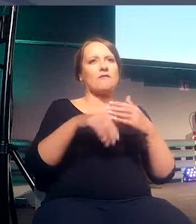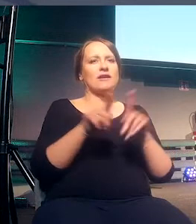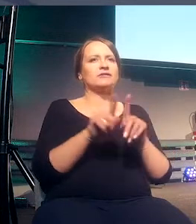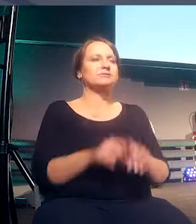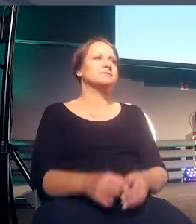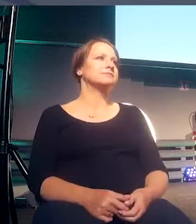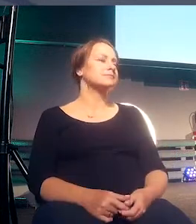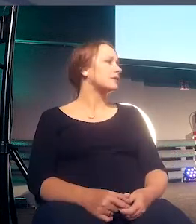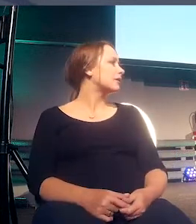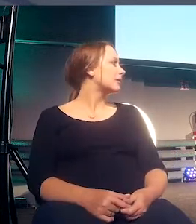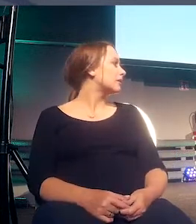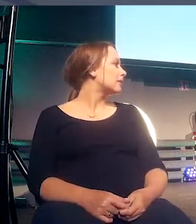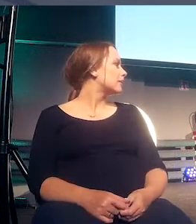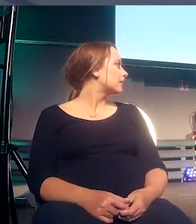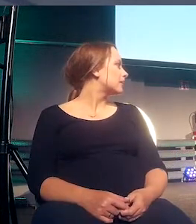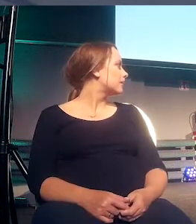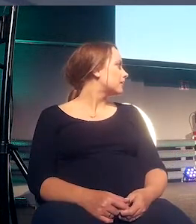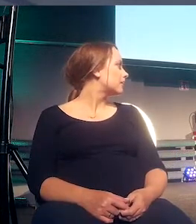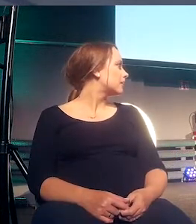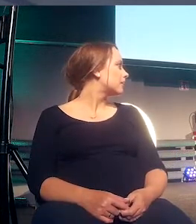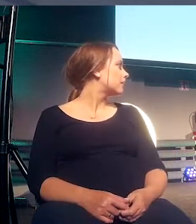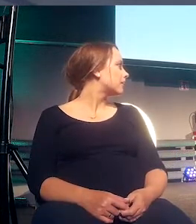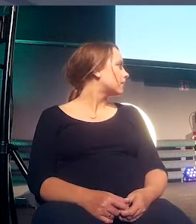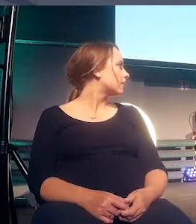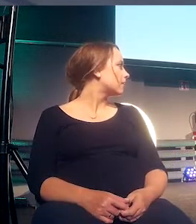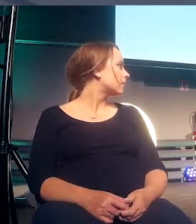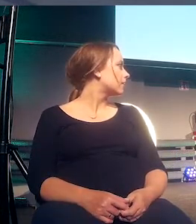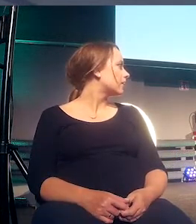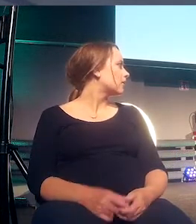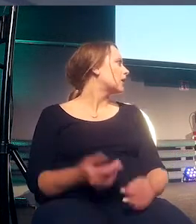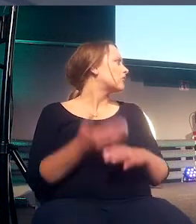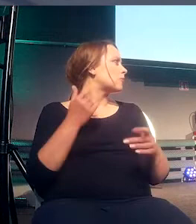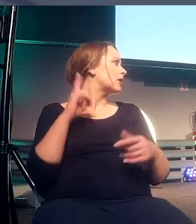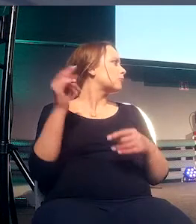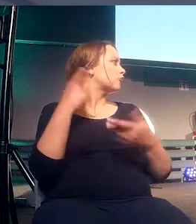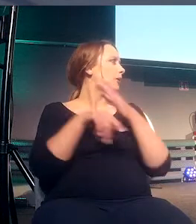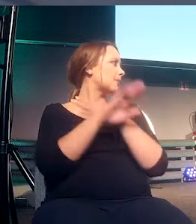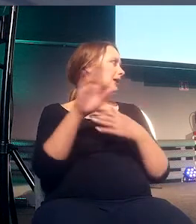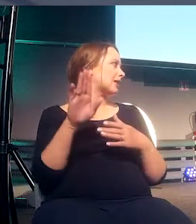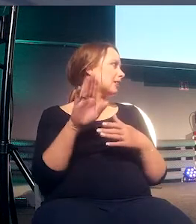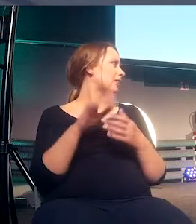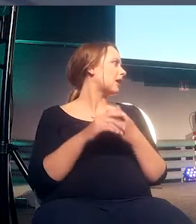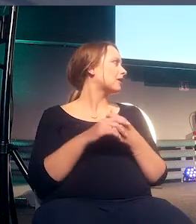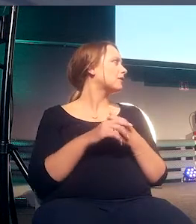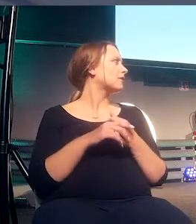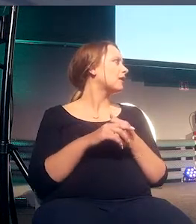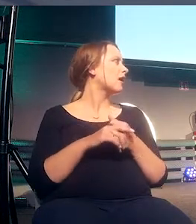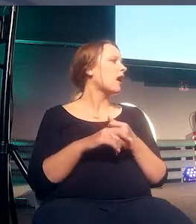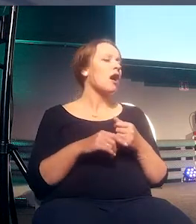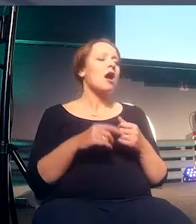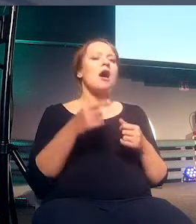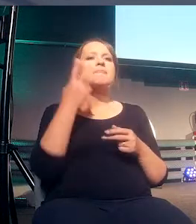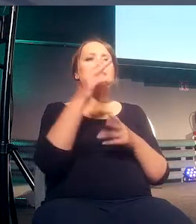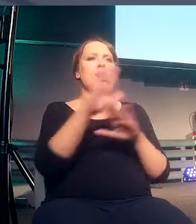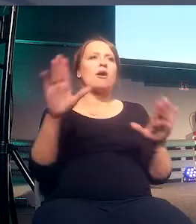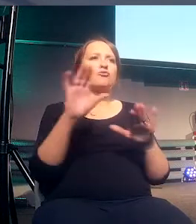taka, że zanim idziemy na prezentację do naszego zespołu,